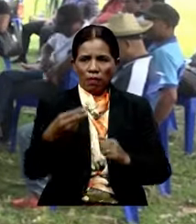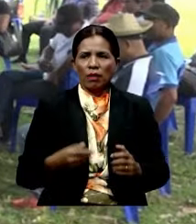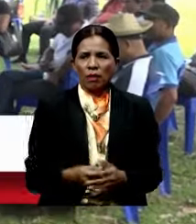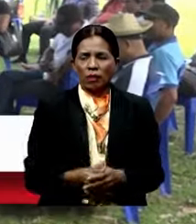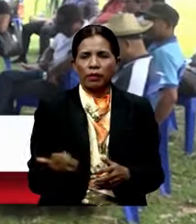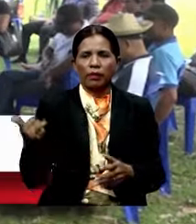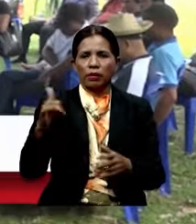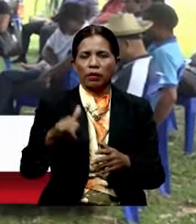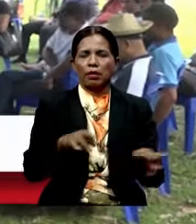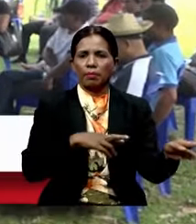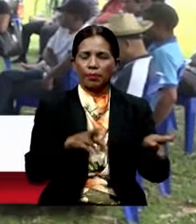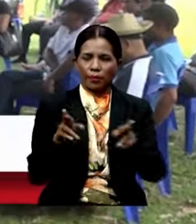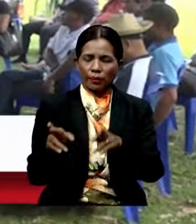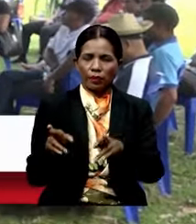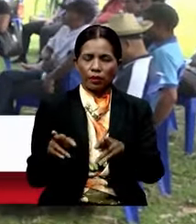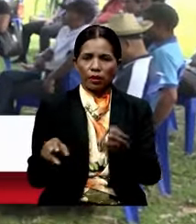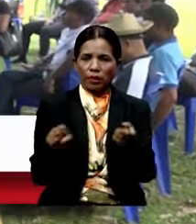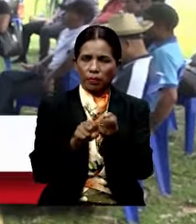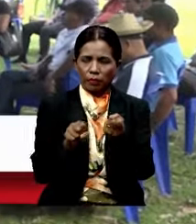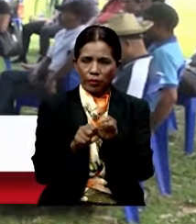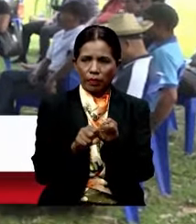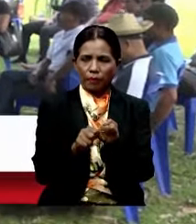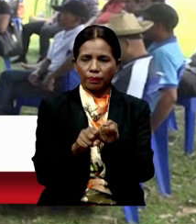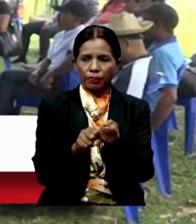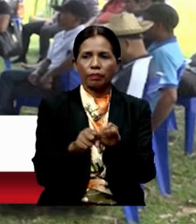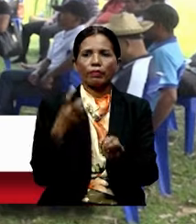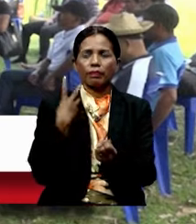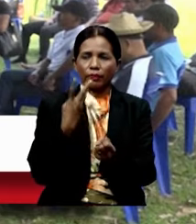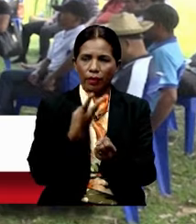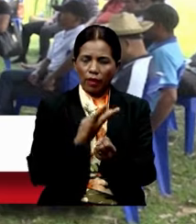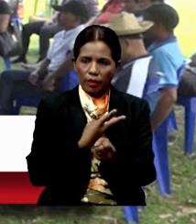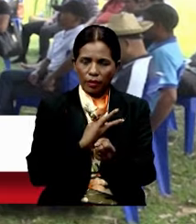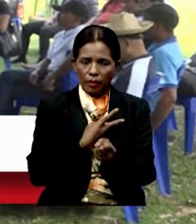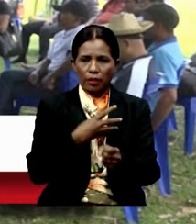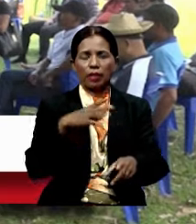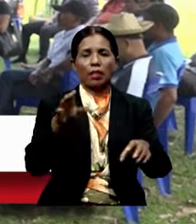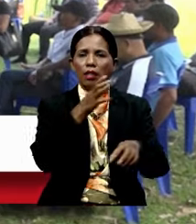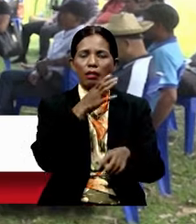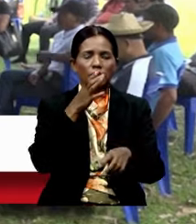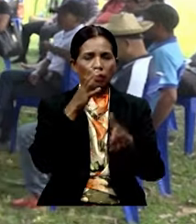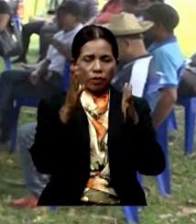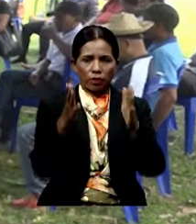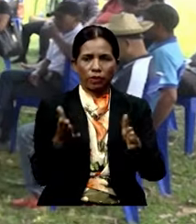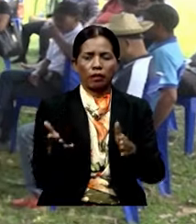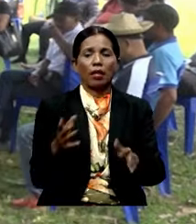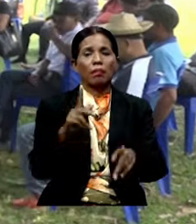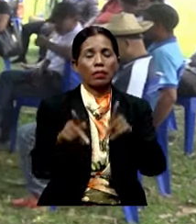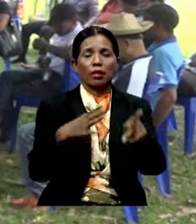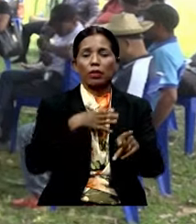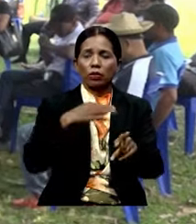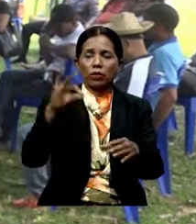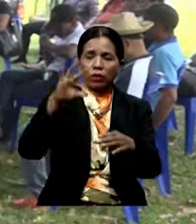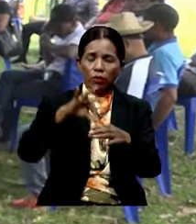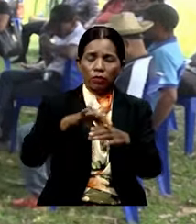sira pronto atau suporta ita nia tos na insira li li na tar na insira ne